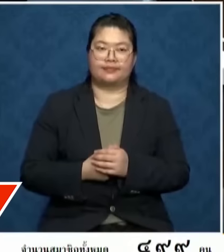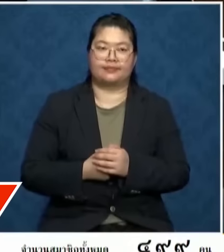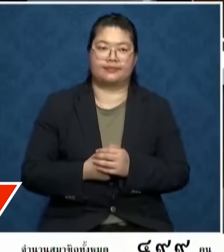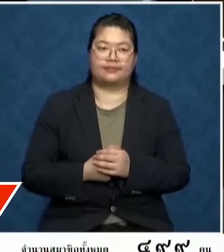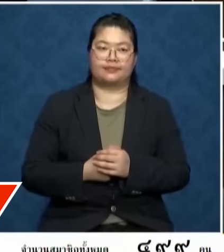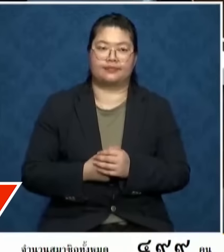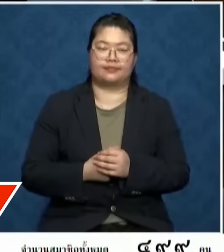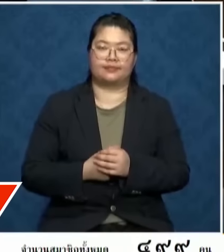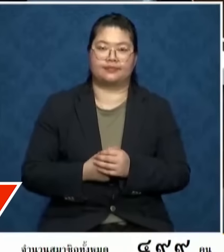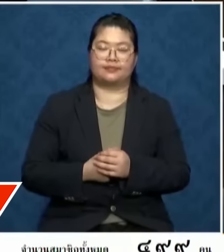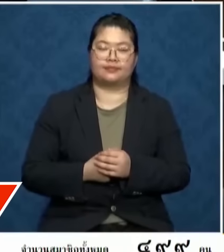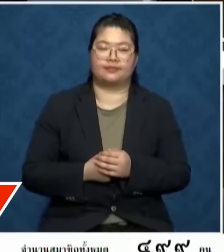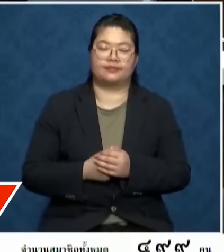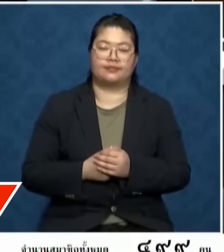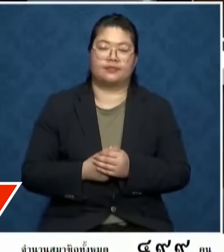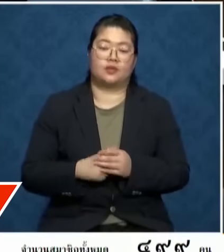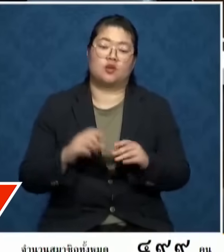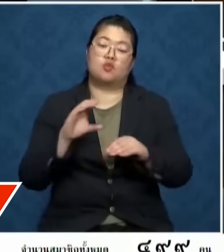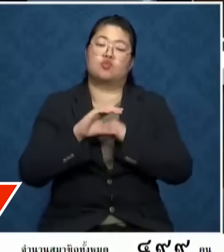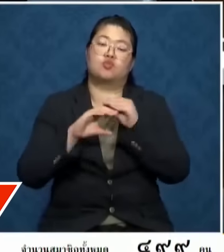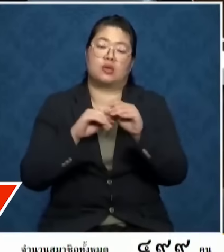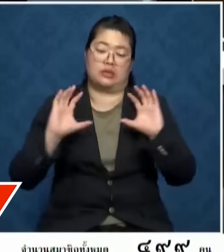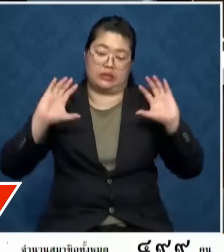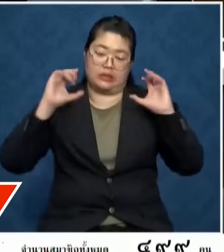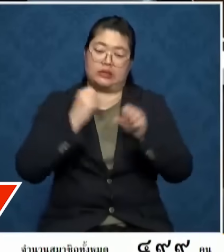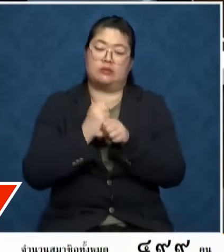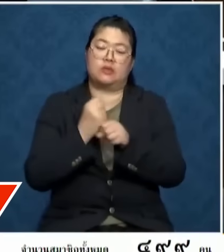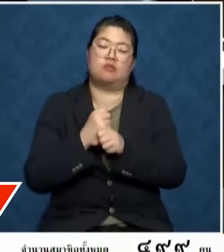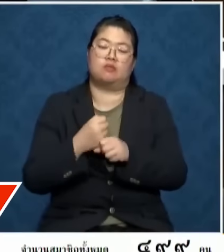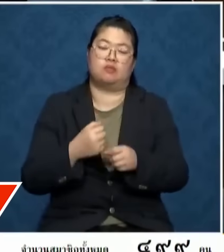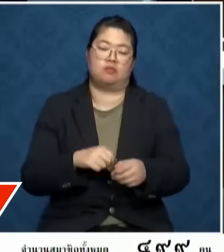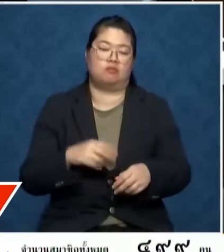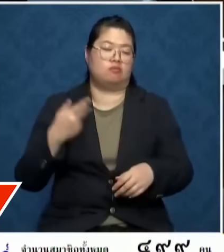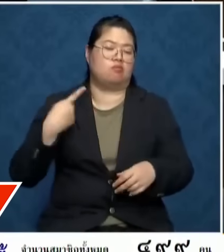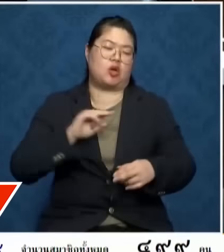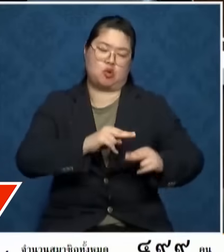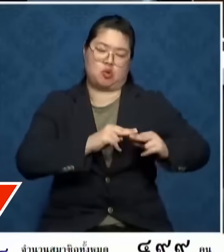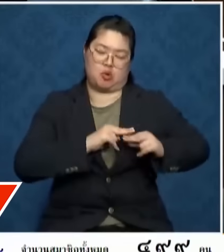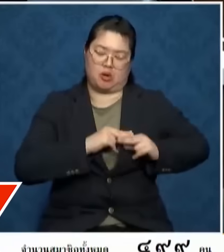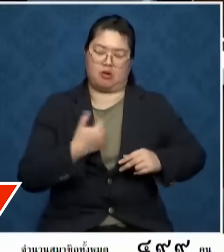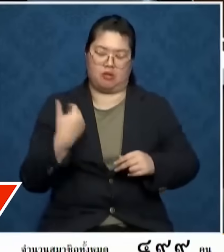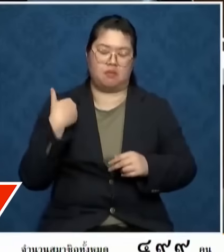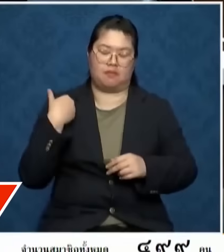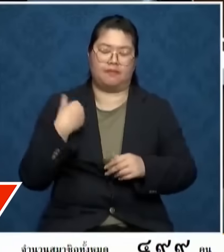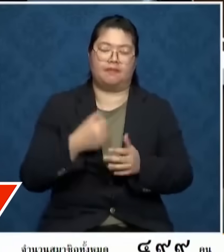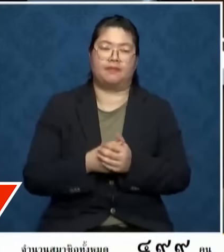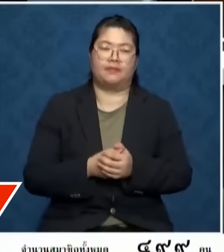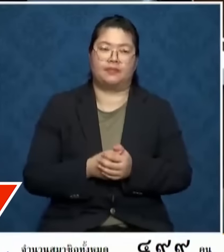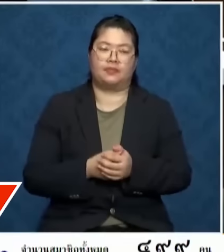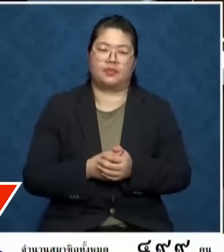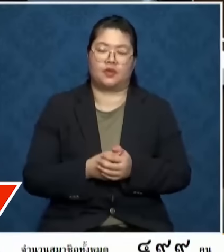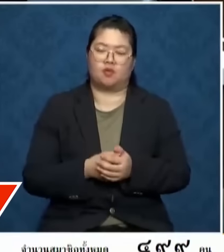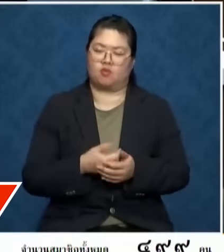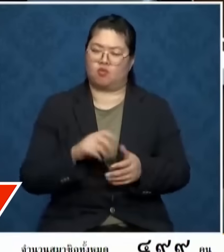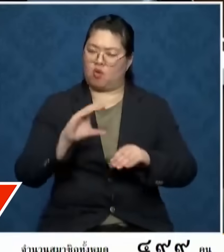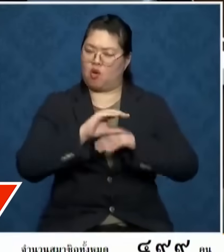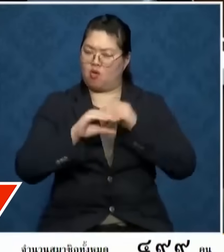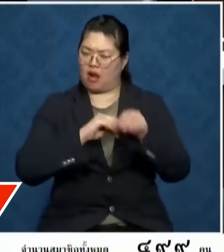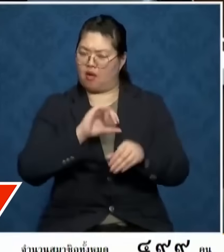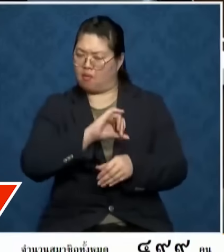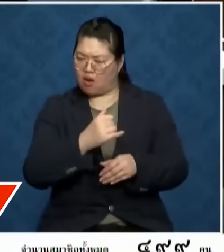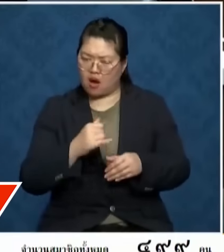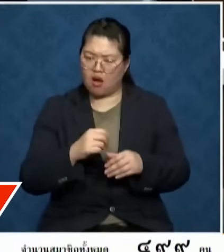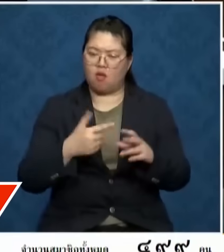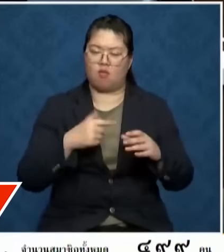ของเอ่อเรื่องของโครงการของรัฐนะครับบางโครงการหนักขนาดว่าไปเปิดบัญชีม้า